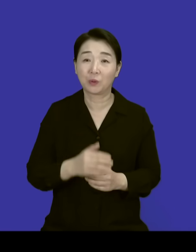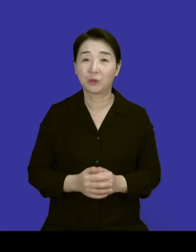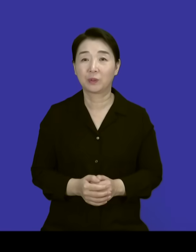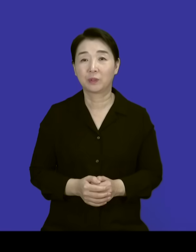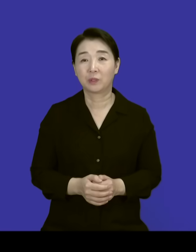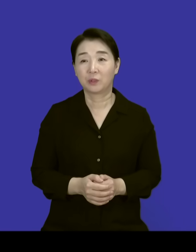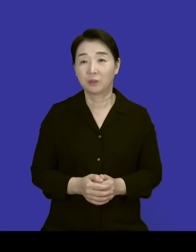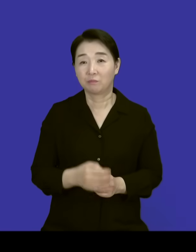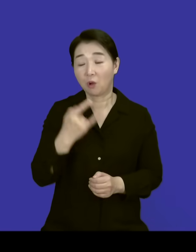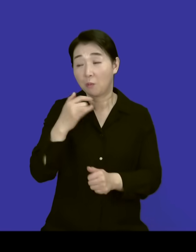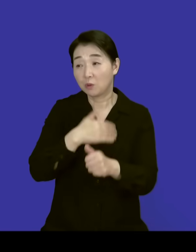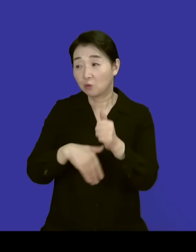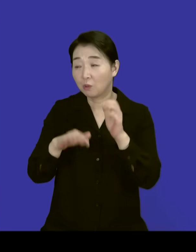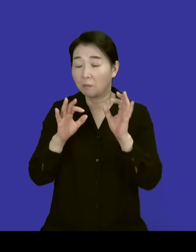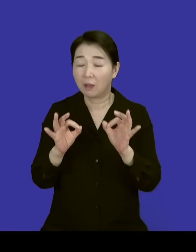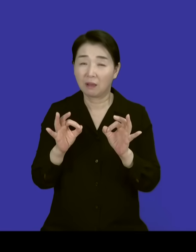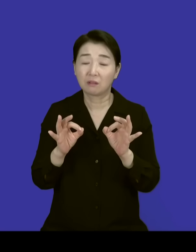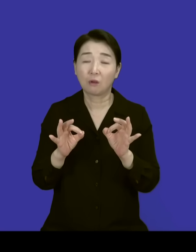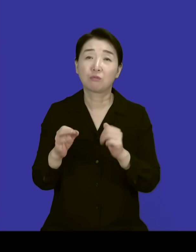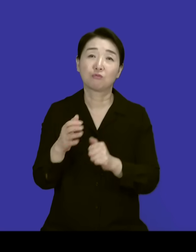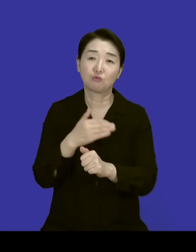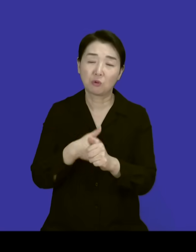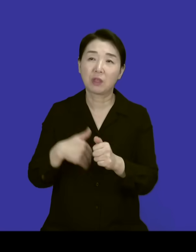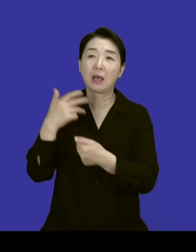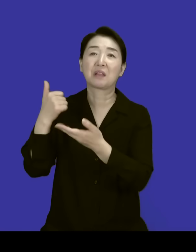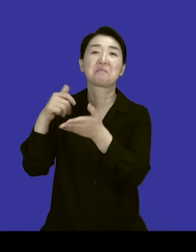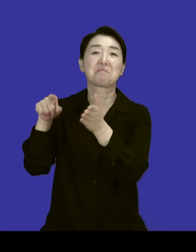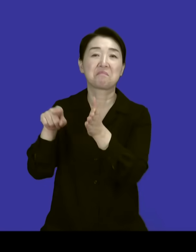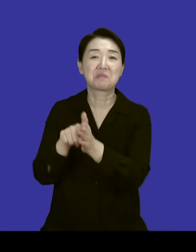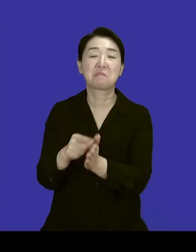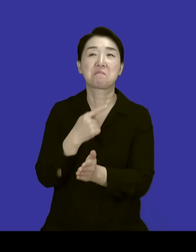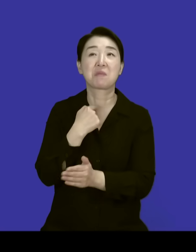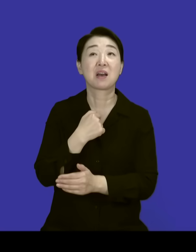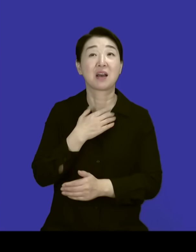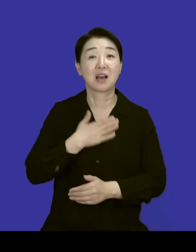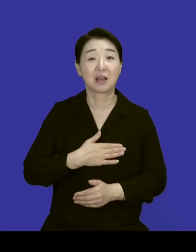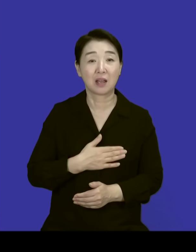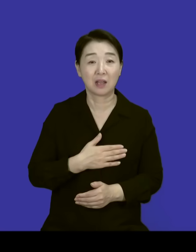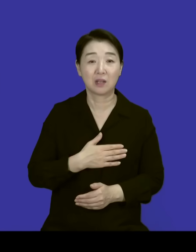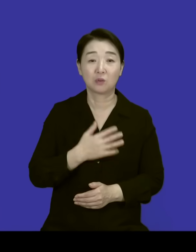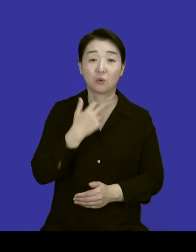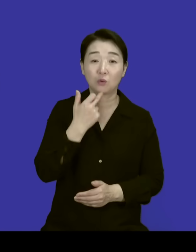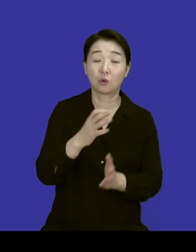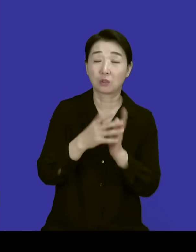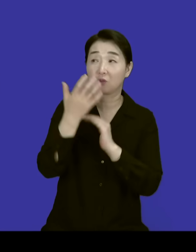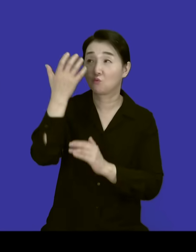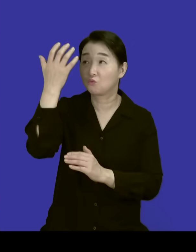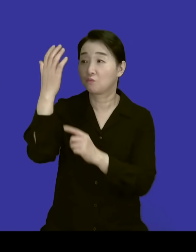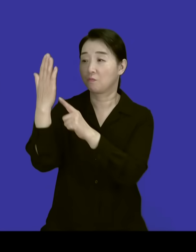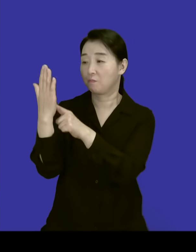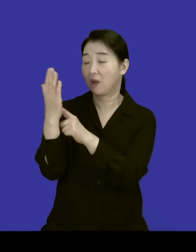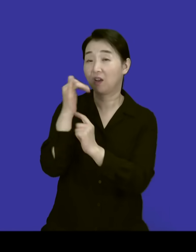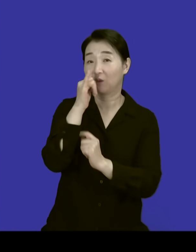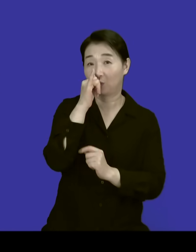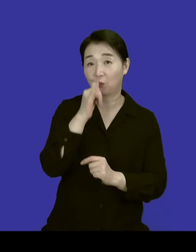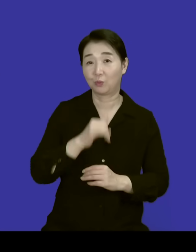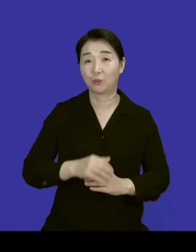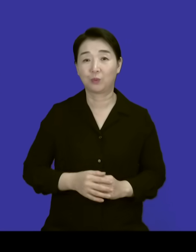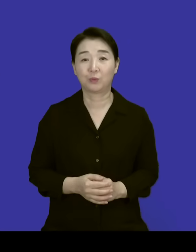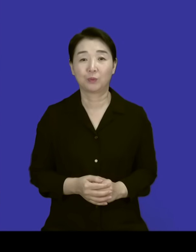집안에 그런 것만 알고 있었고 그러다가 17살 때 꿈도 한번 꾸고 그때도 뭐 말씀드렸지만